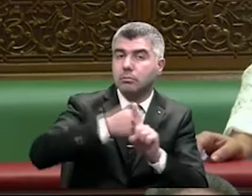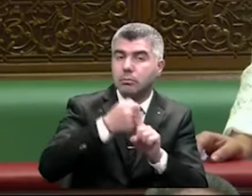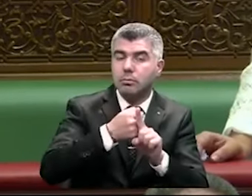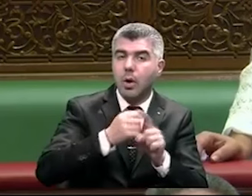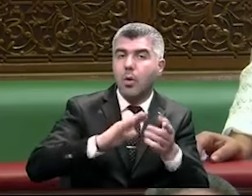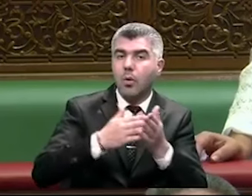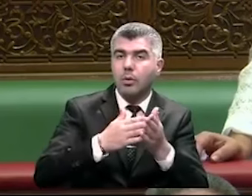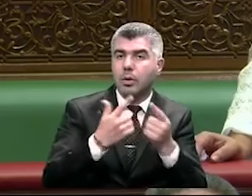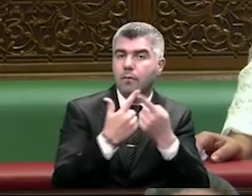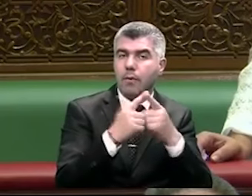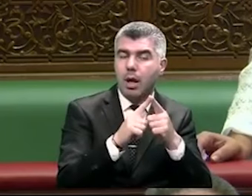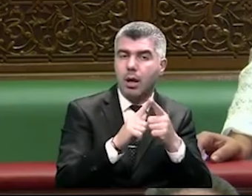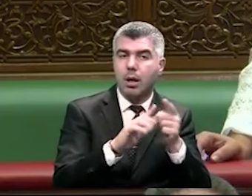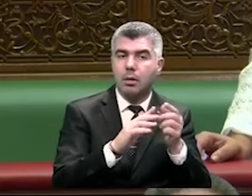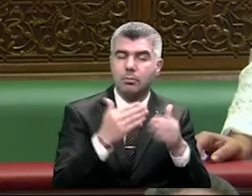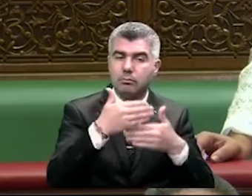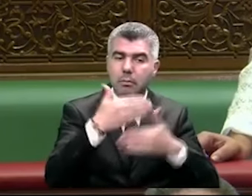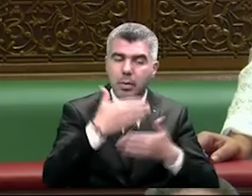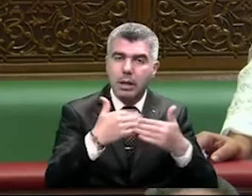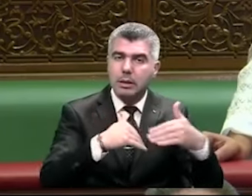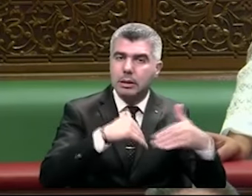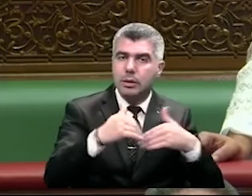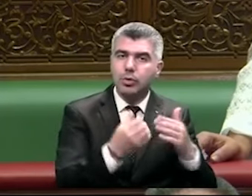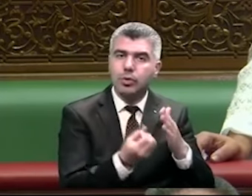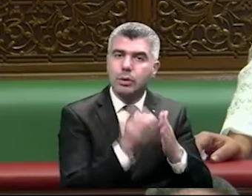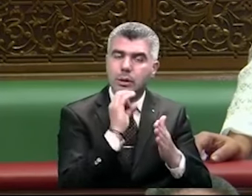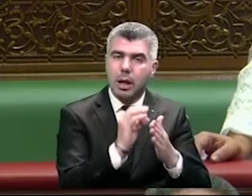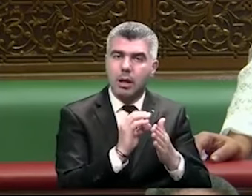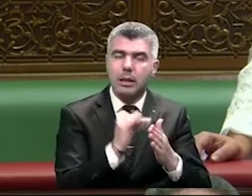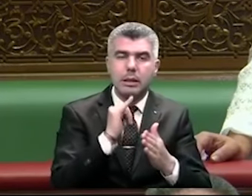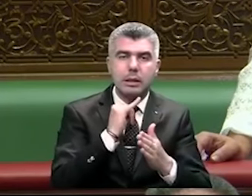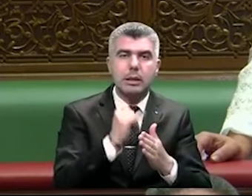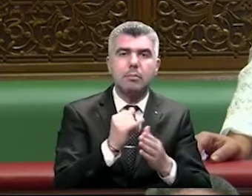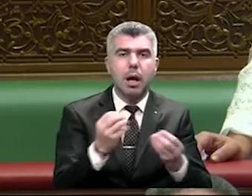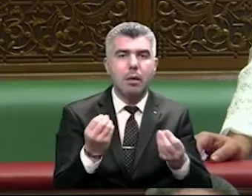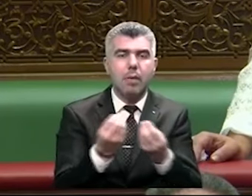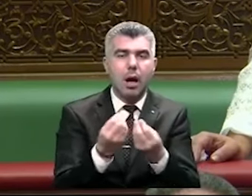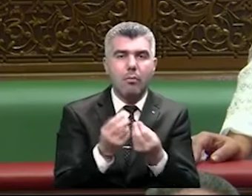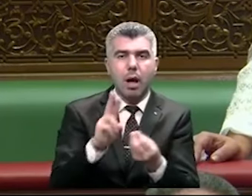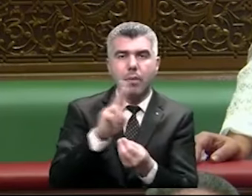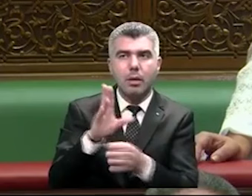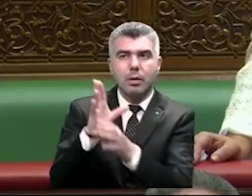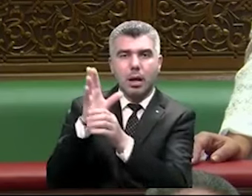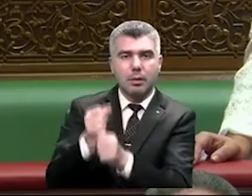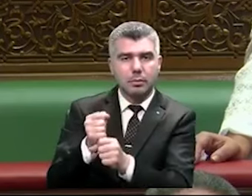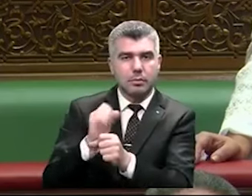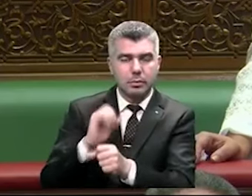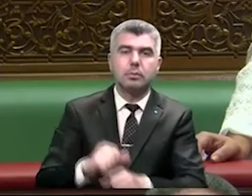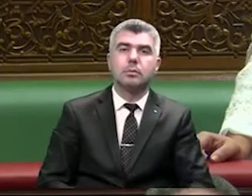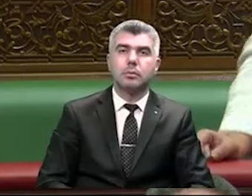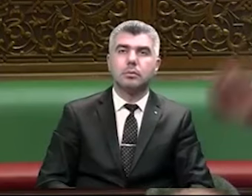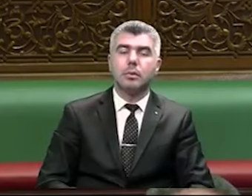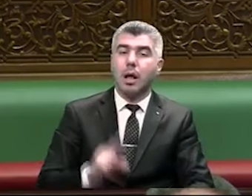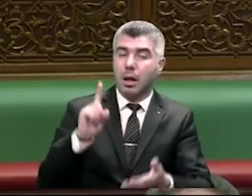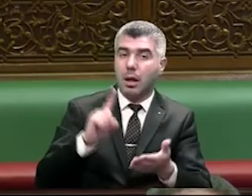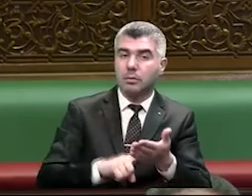من اجل اصلاحات لتحديث البنيه التحتيه وذلك بالقياده الحكيمه ديال صاحب الجلاله الملك محمد السادس نصره الله والتي مكنت